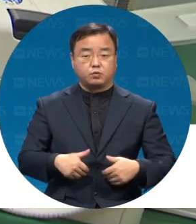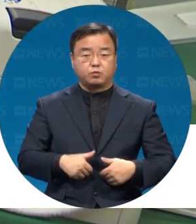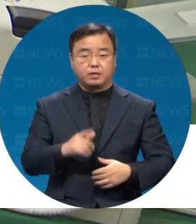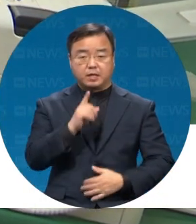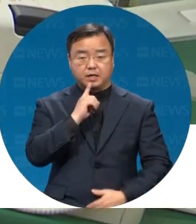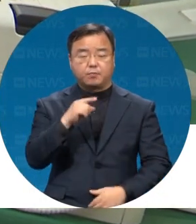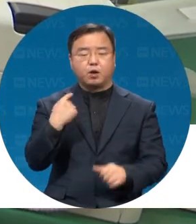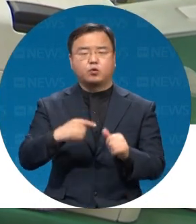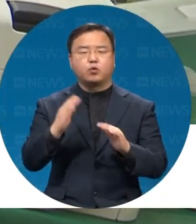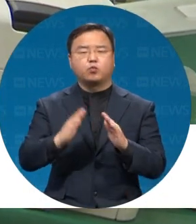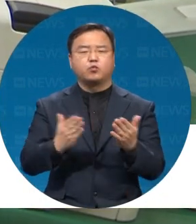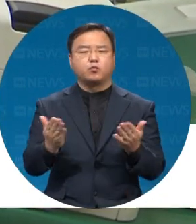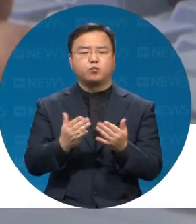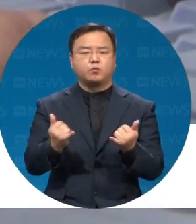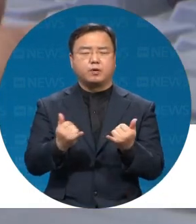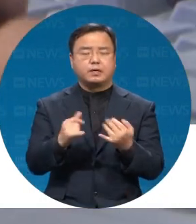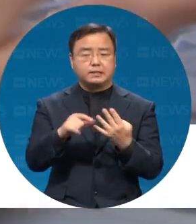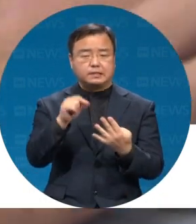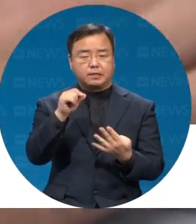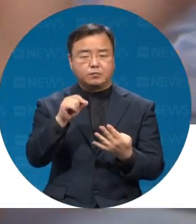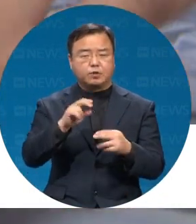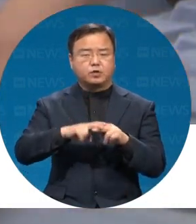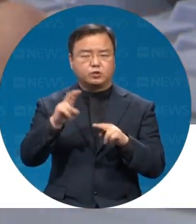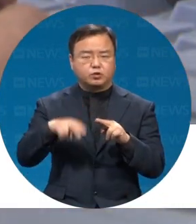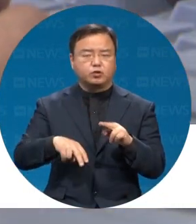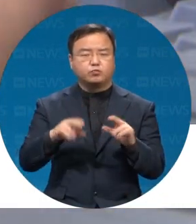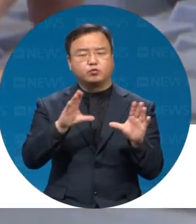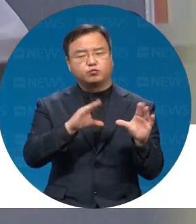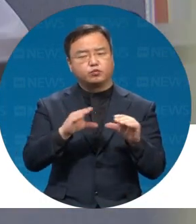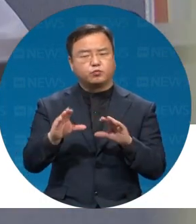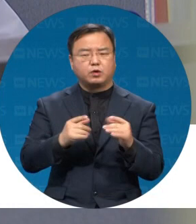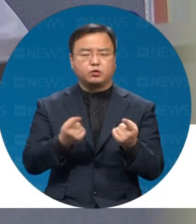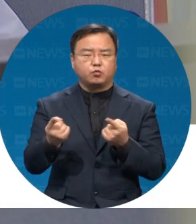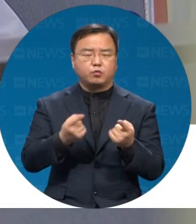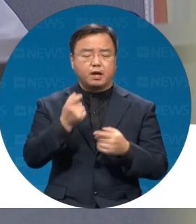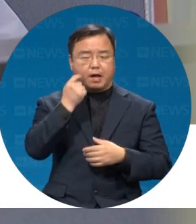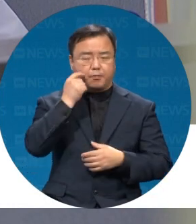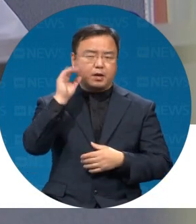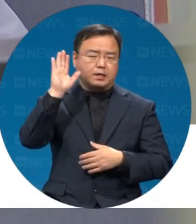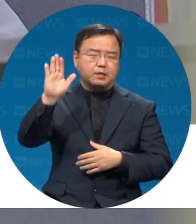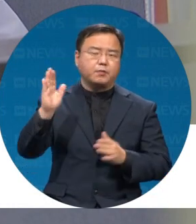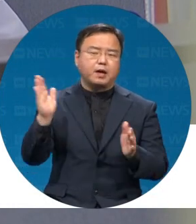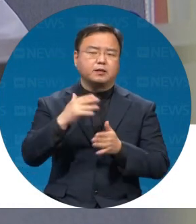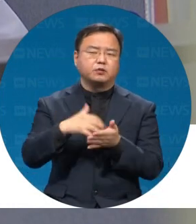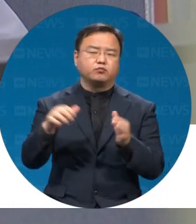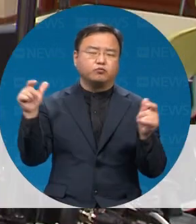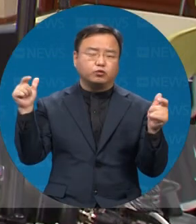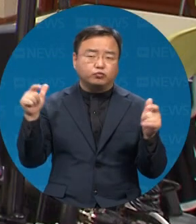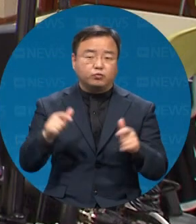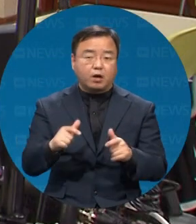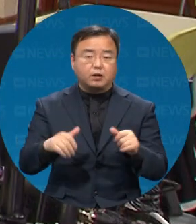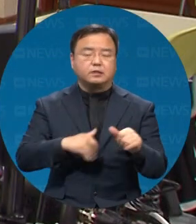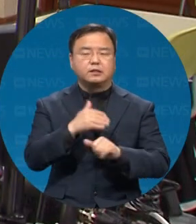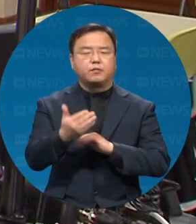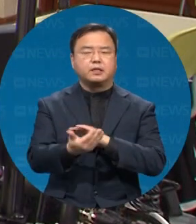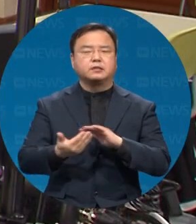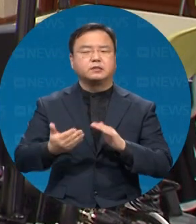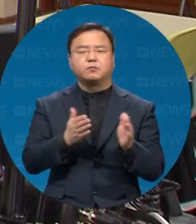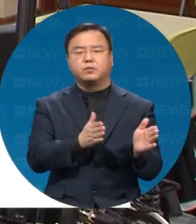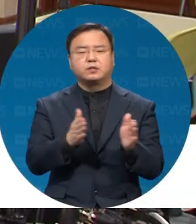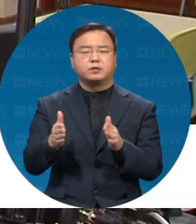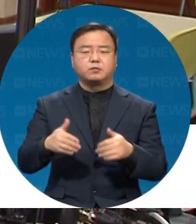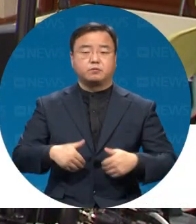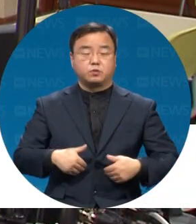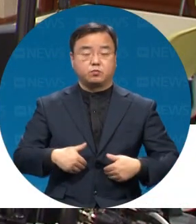채용과 2 측을 유한하게 할 수 없는 상황에서 장래에 급격한 학령인구 감소 를 대비해야 한다 겁니다 그러면서도 현재의